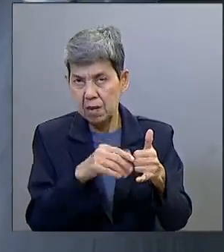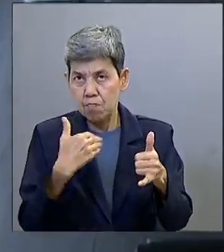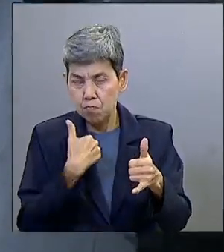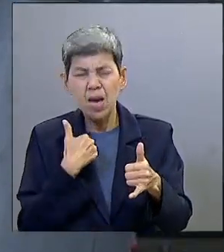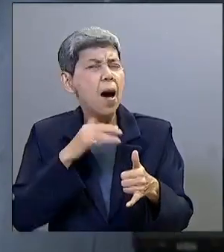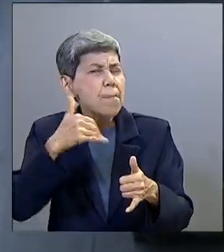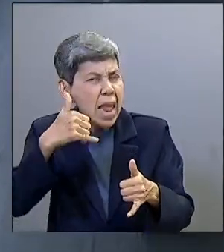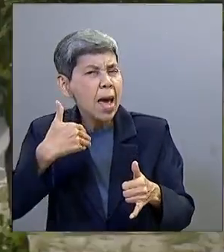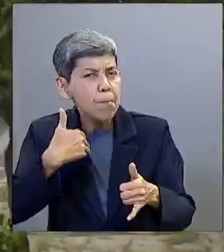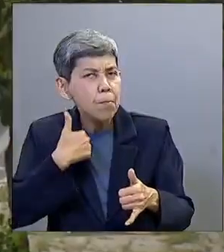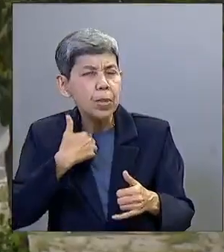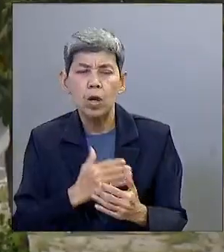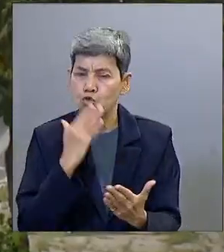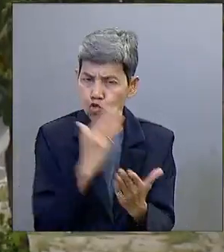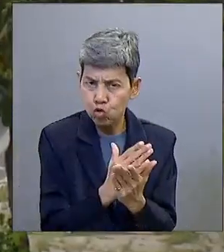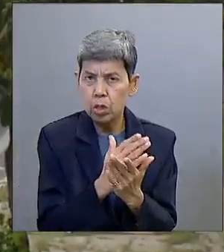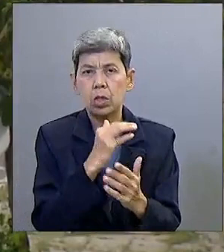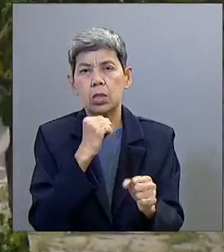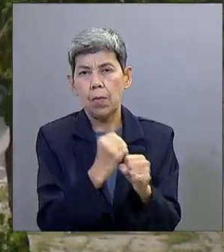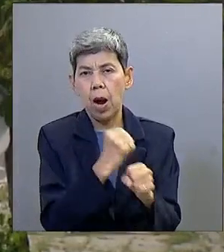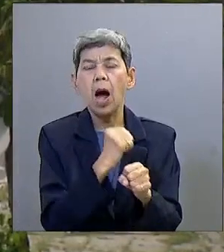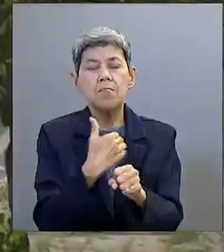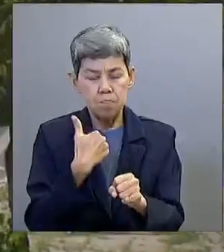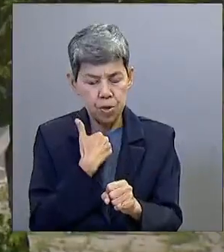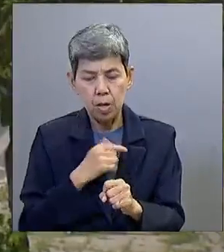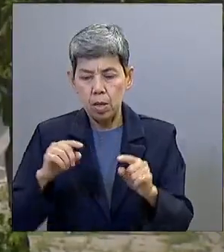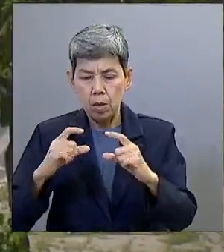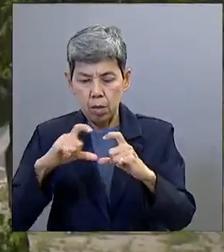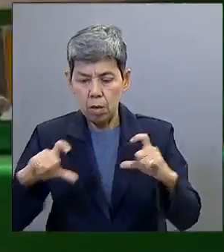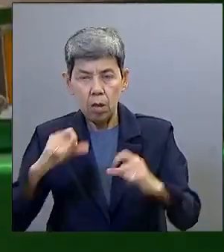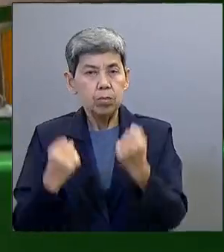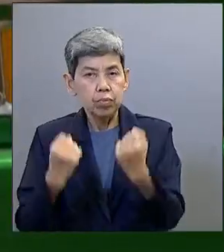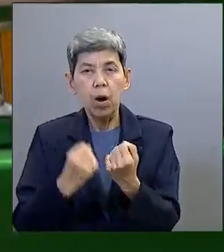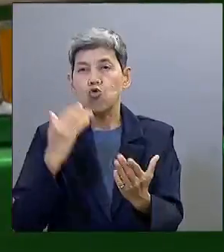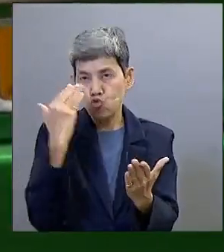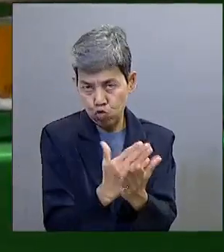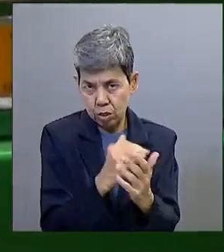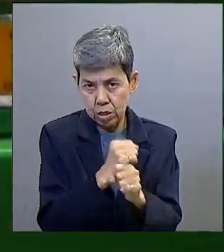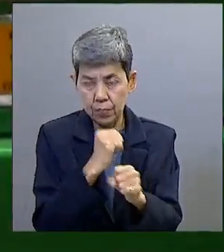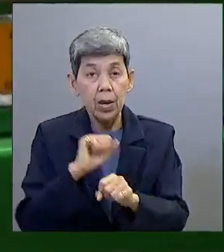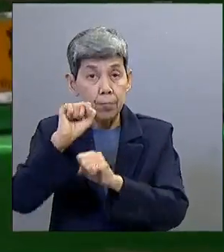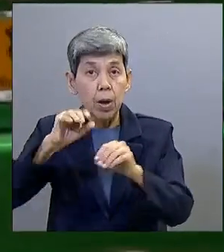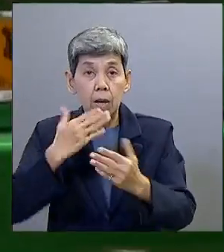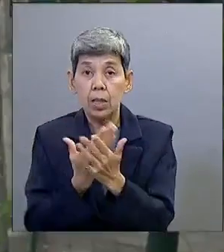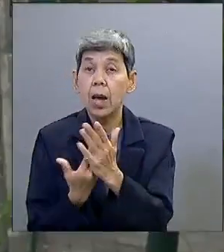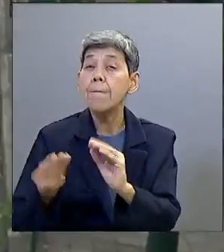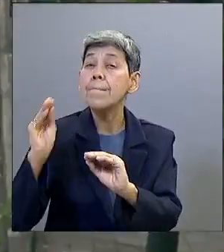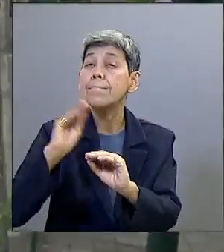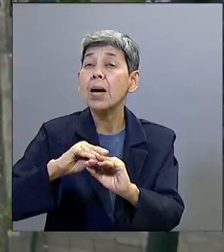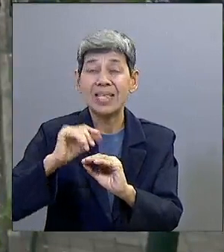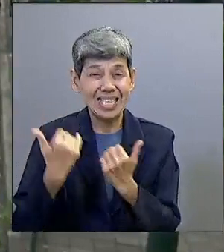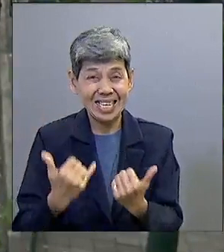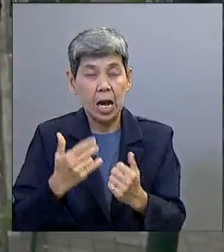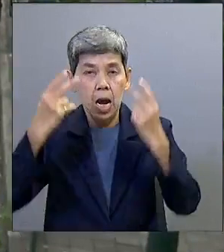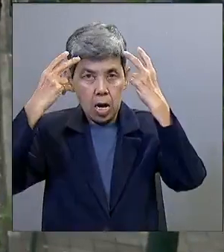มีโอกาสที่จะถูกพักใช้หรือเพิกถอนใบอนุญาตขับรถได้ค่ะซึ่งในการประกาศขึ้นอัตราค่ารถแท็กซี่ใหม่นี้